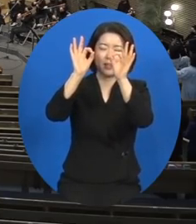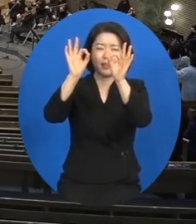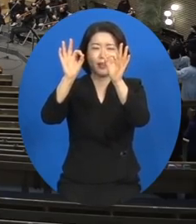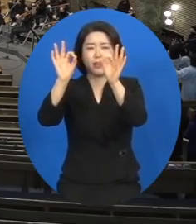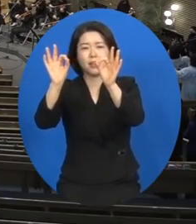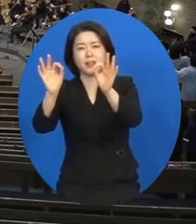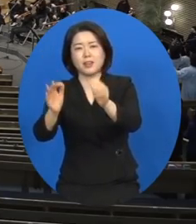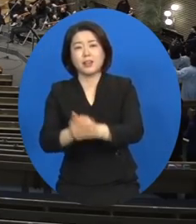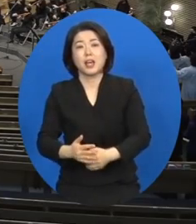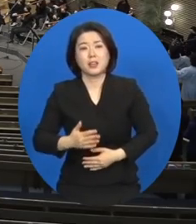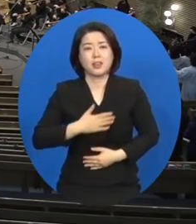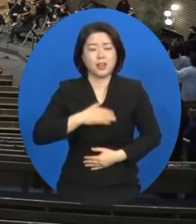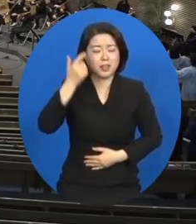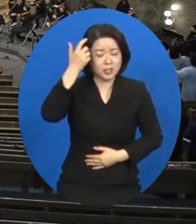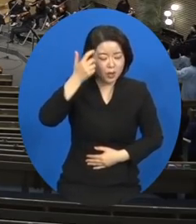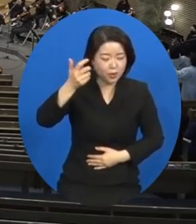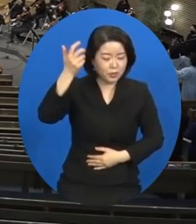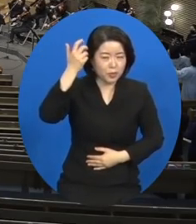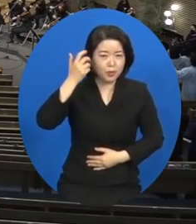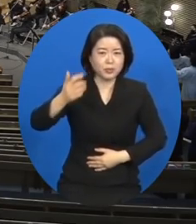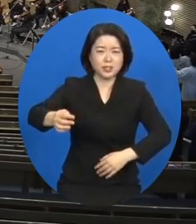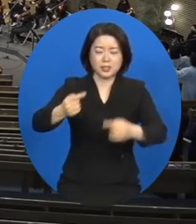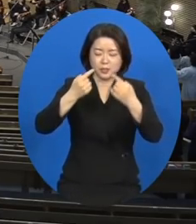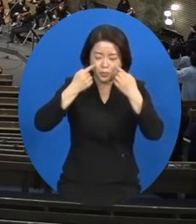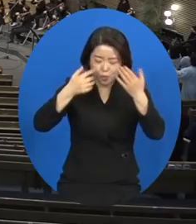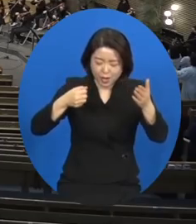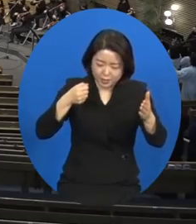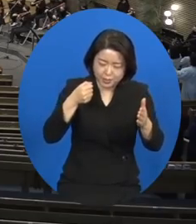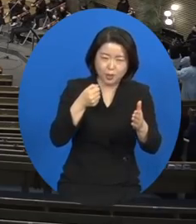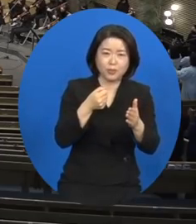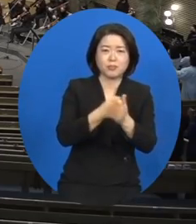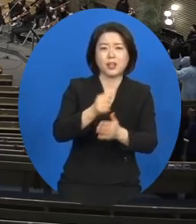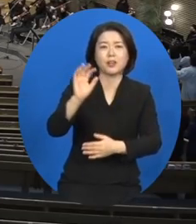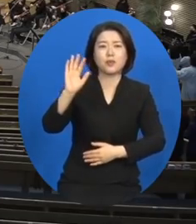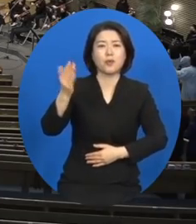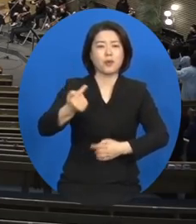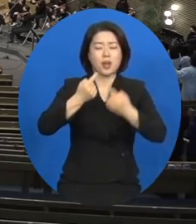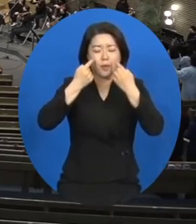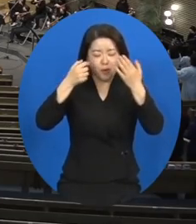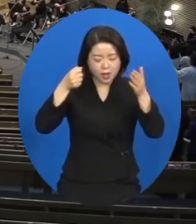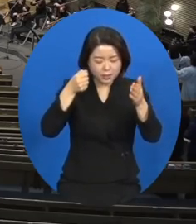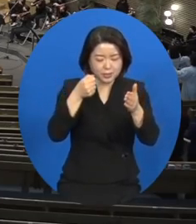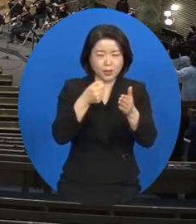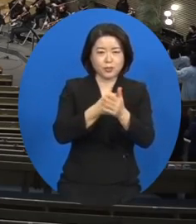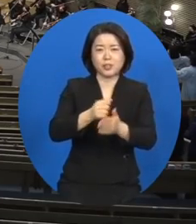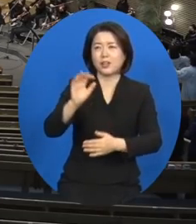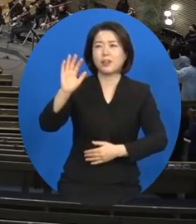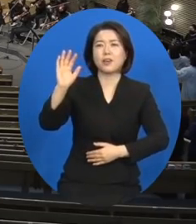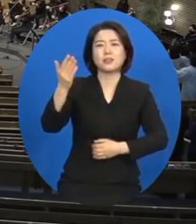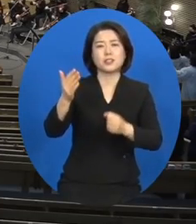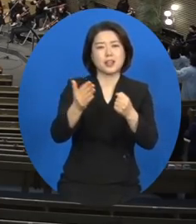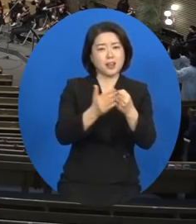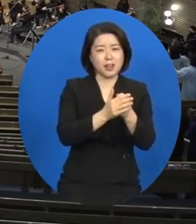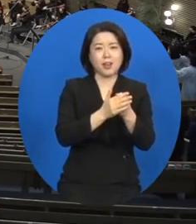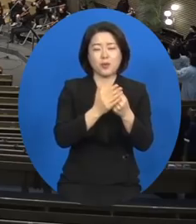바라봅니다. 내 영혼이 확정되고